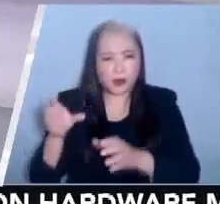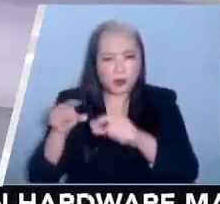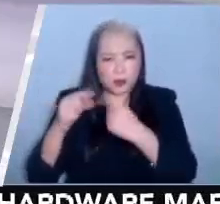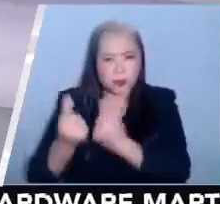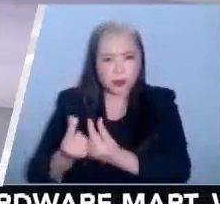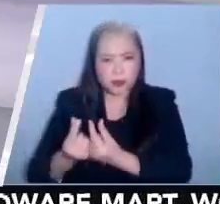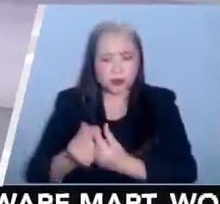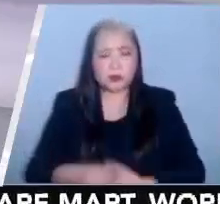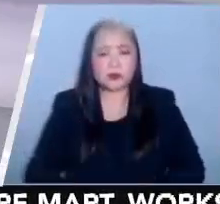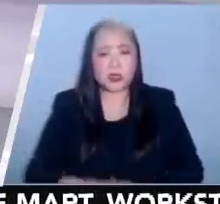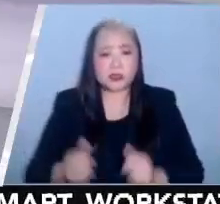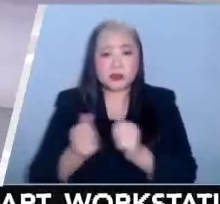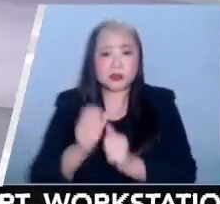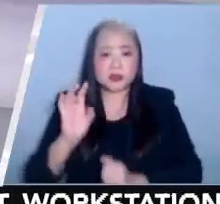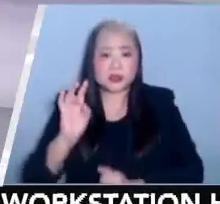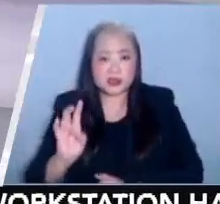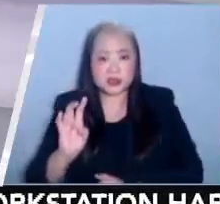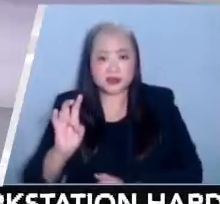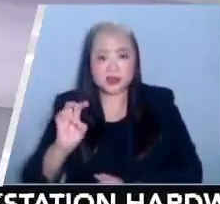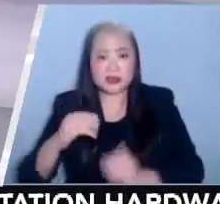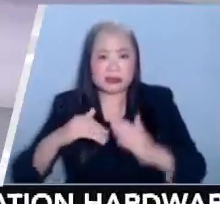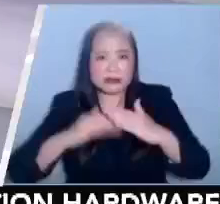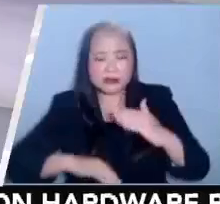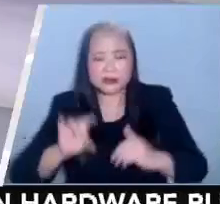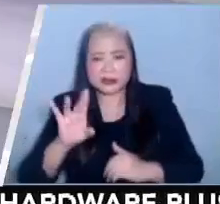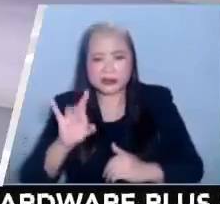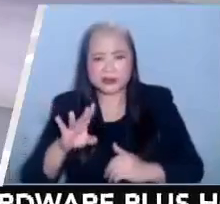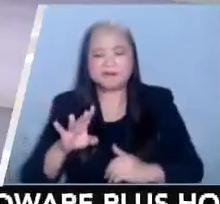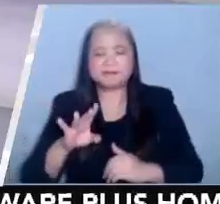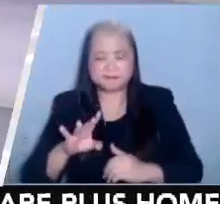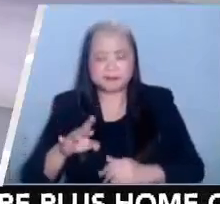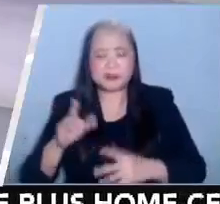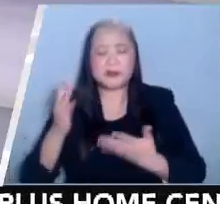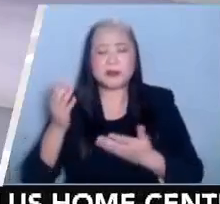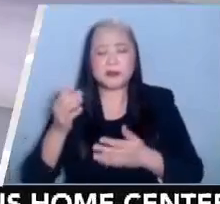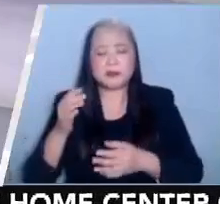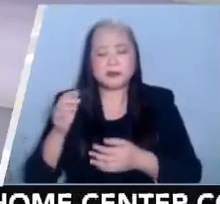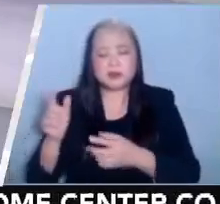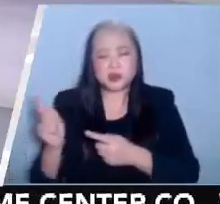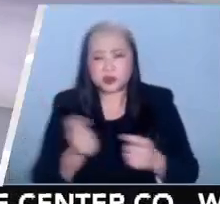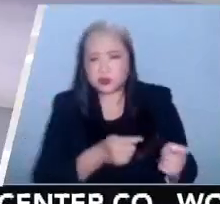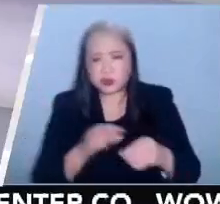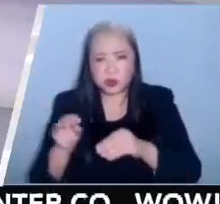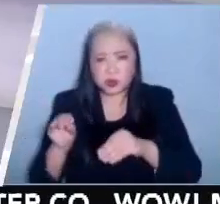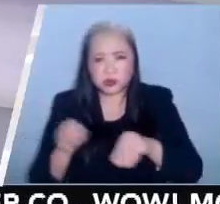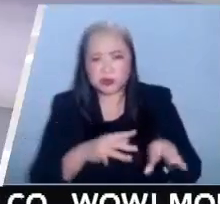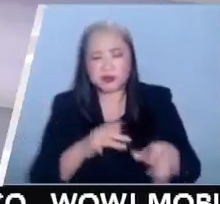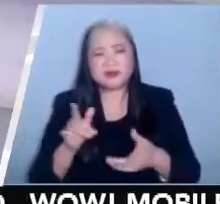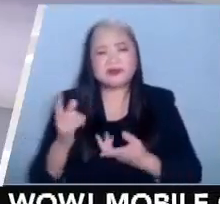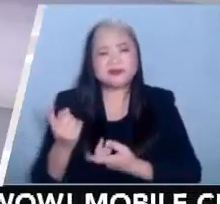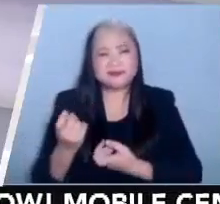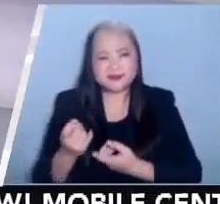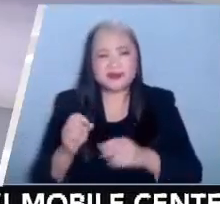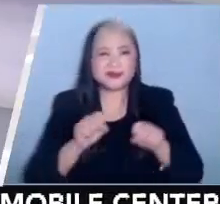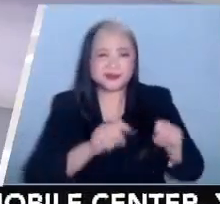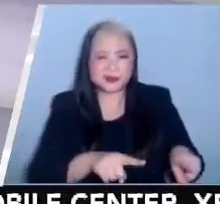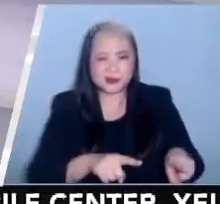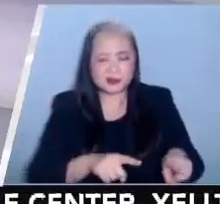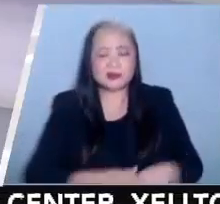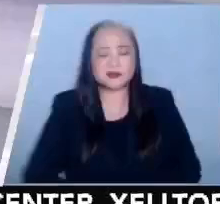7 minor de edad na biktima umano ng human trafficking sa mga sinagip ng NBI Cybercrime Division. Balita hatid ni Oscar